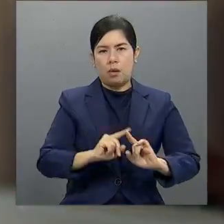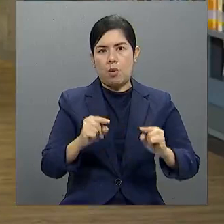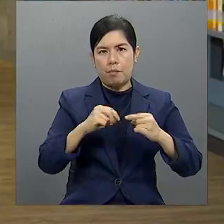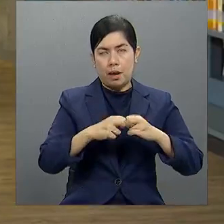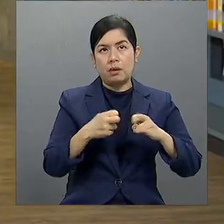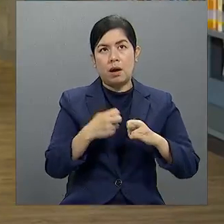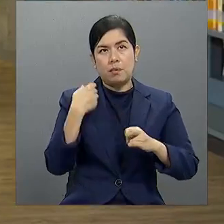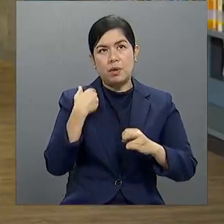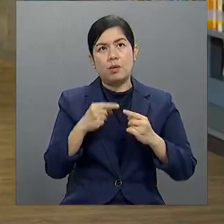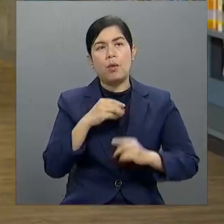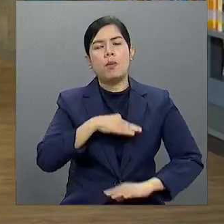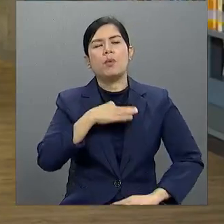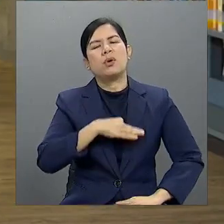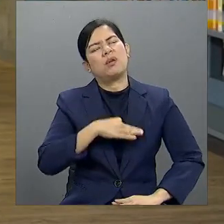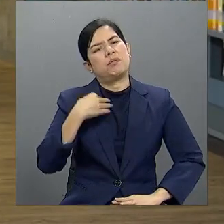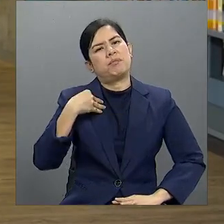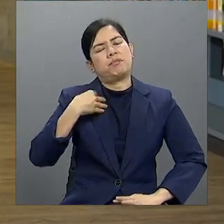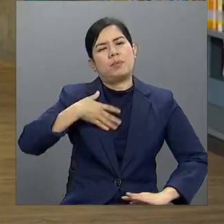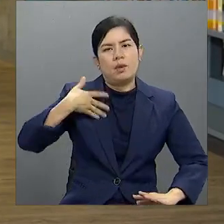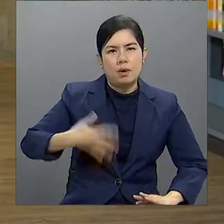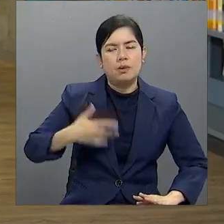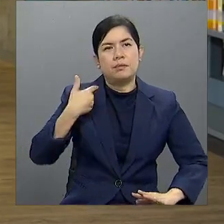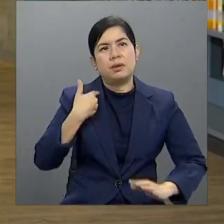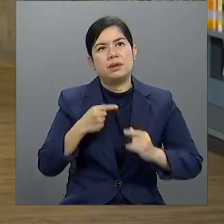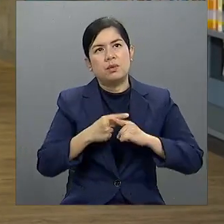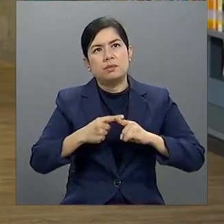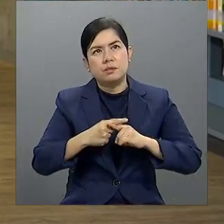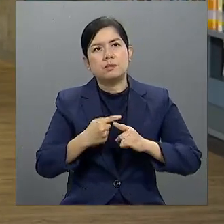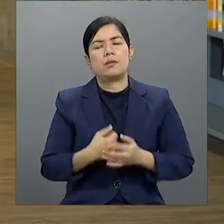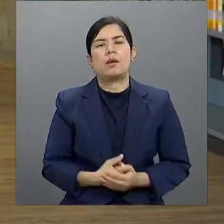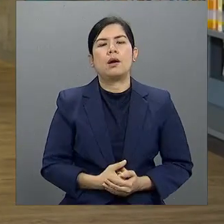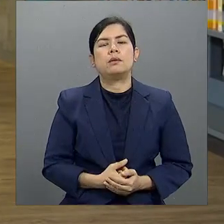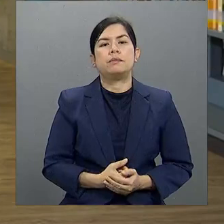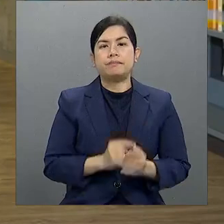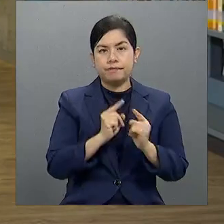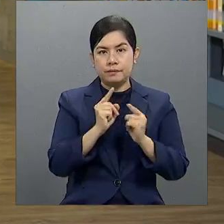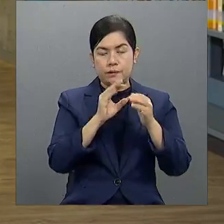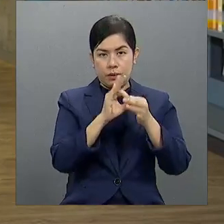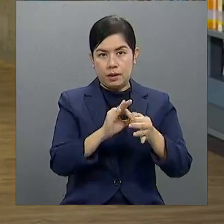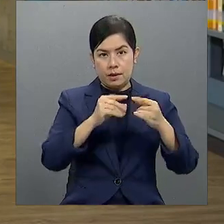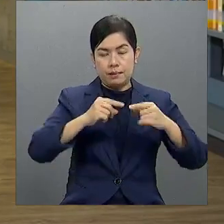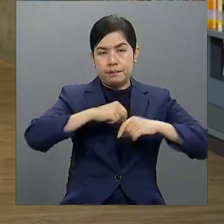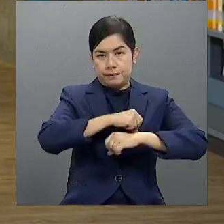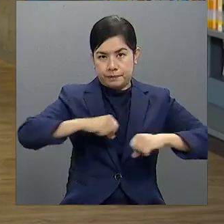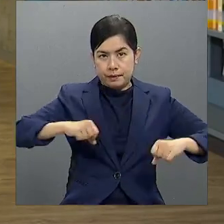เป็นเรื้อรังแล้ววันนี้เนี่ยเรามาพูดถึงเรื่องของการออกกำลังกายด้วยปกติเนี่ยก็ต้องเข้าใจว่าการออก